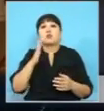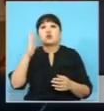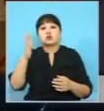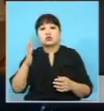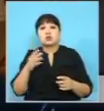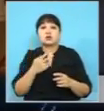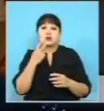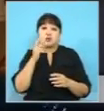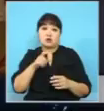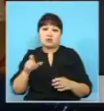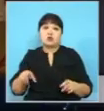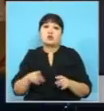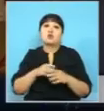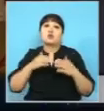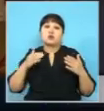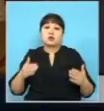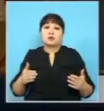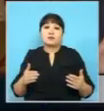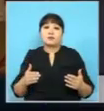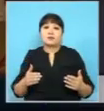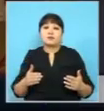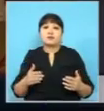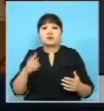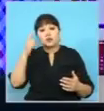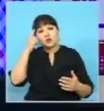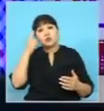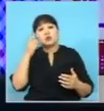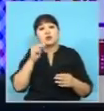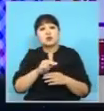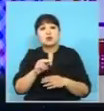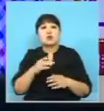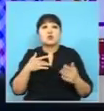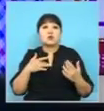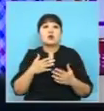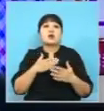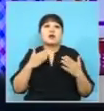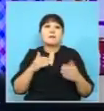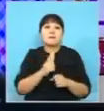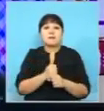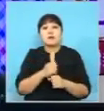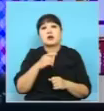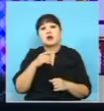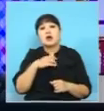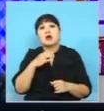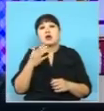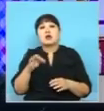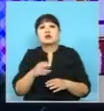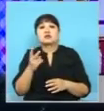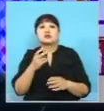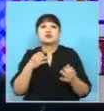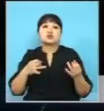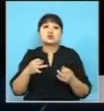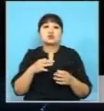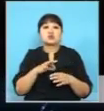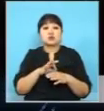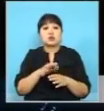да көрермендерге де үлкен ой салады. Қойылым негізінен басты кейіпкерлер Айтөре мен Зейнептің екеуара диалог арқылы